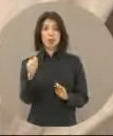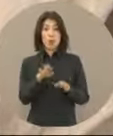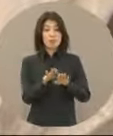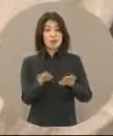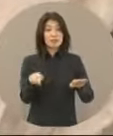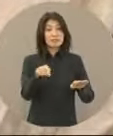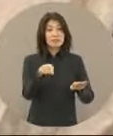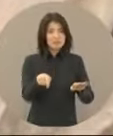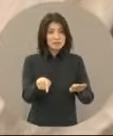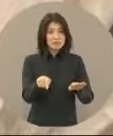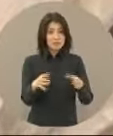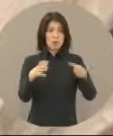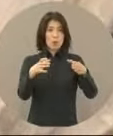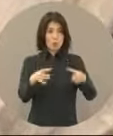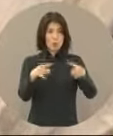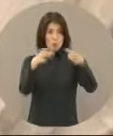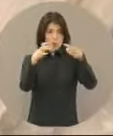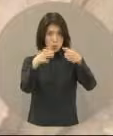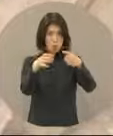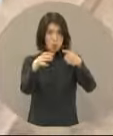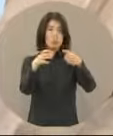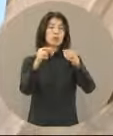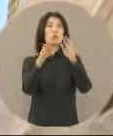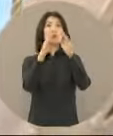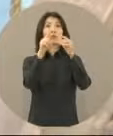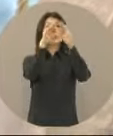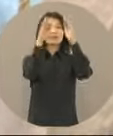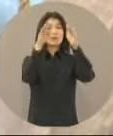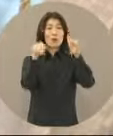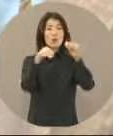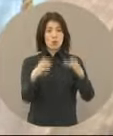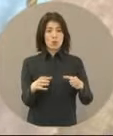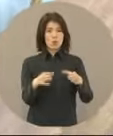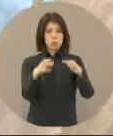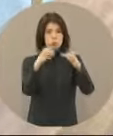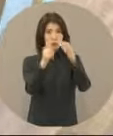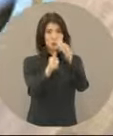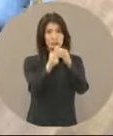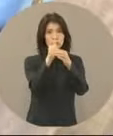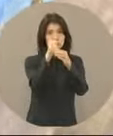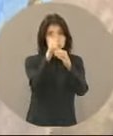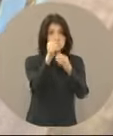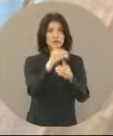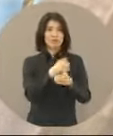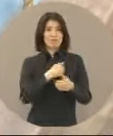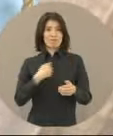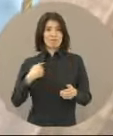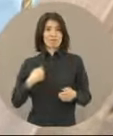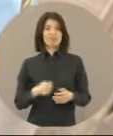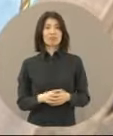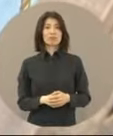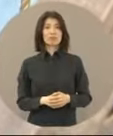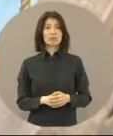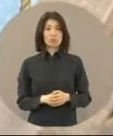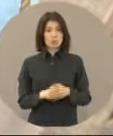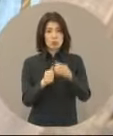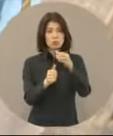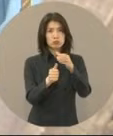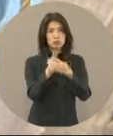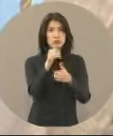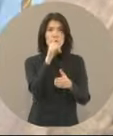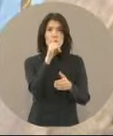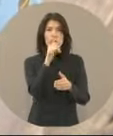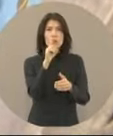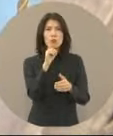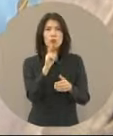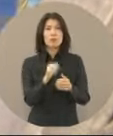二重構造の鉾を組み、上に乗る人形がそれぞれせり上がる構造になっています。 これは何で上